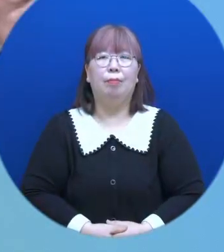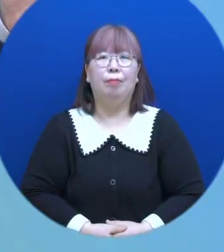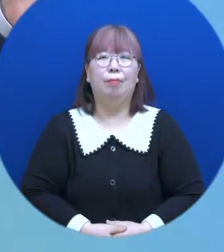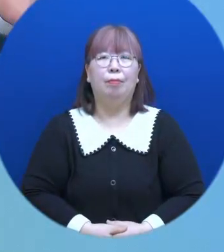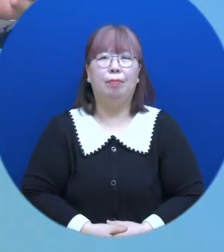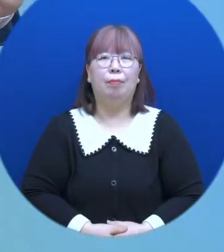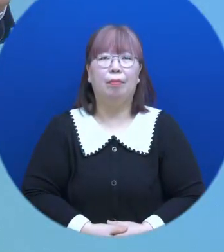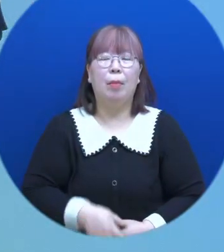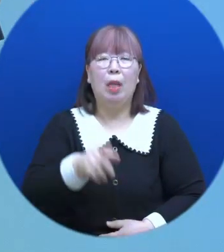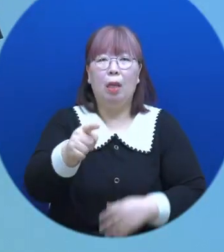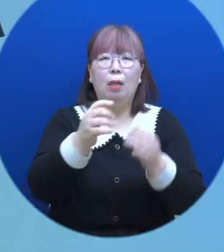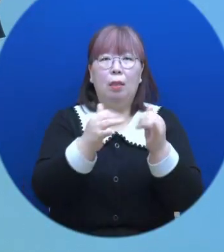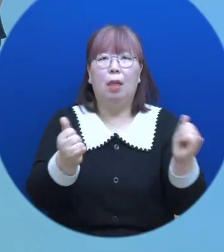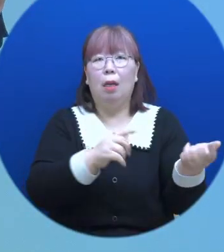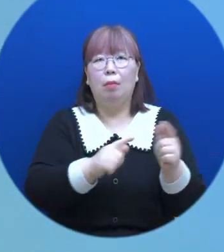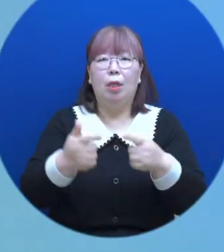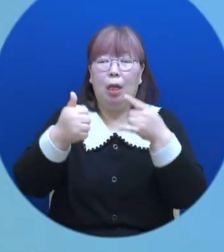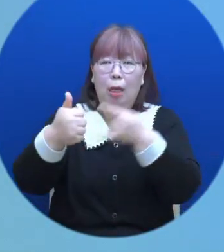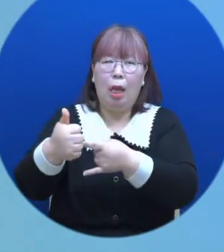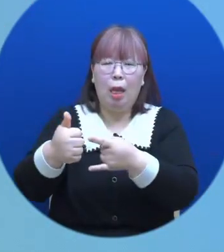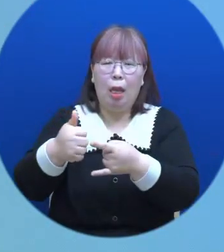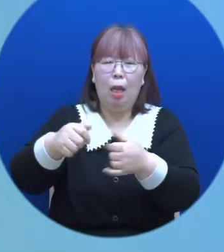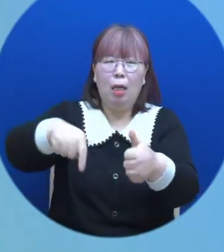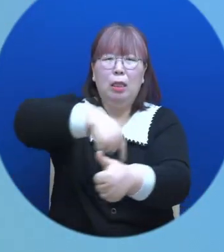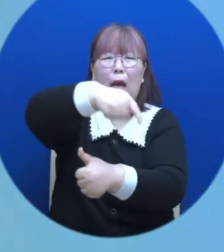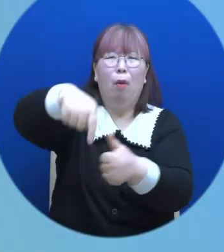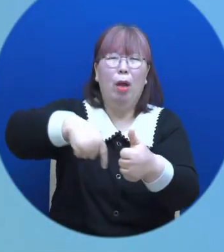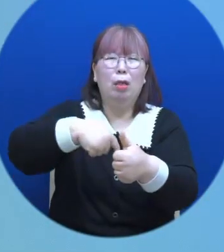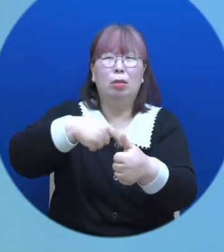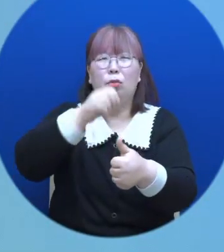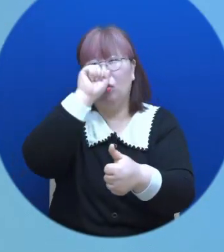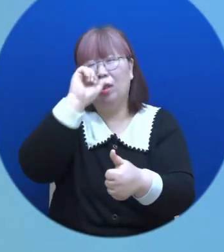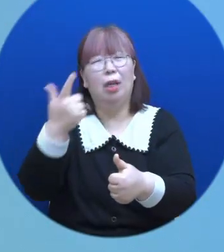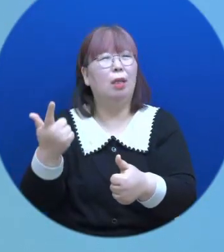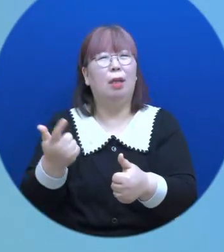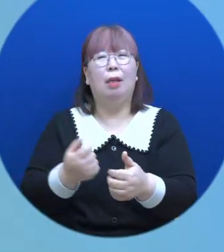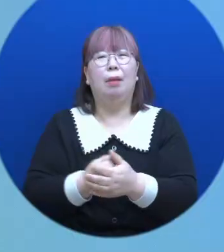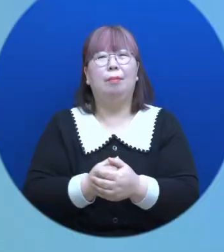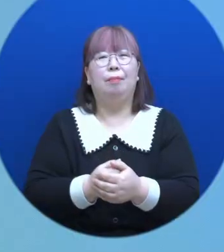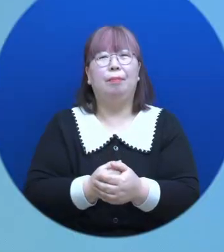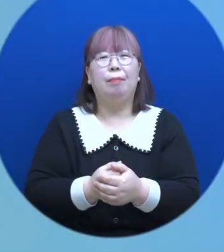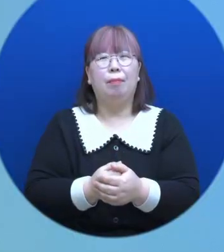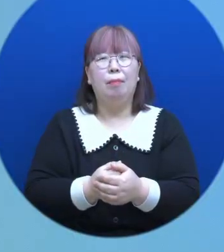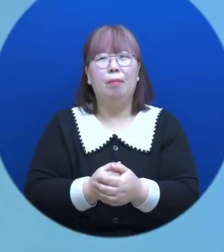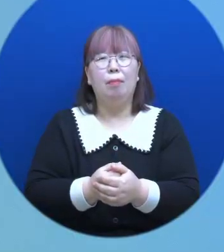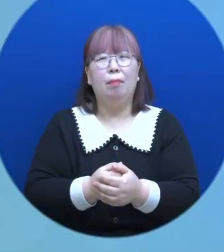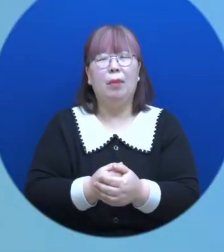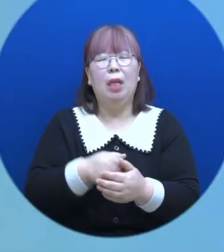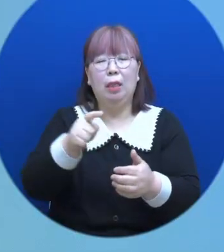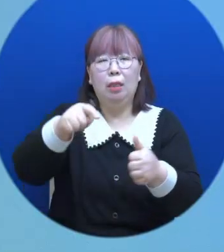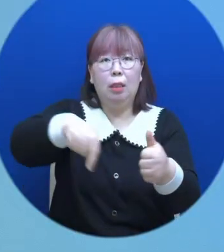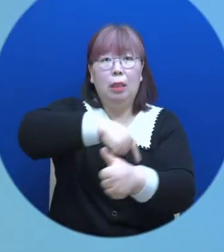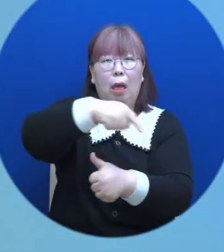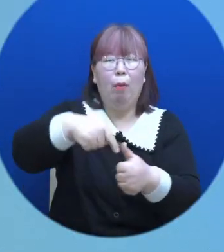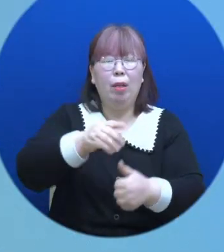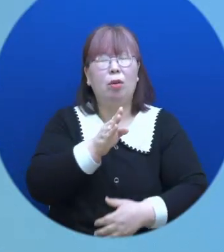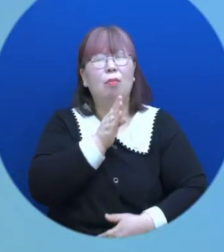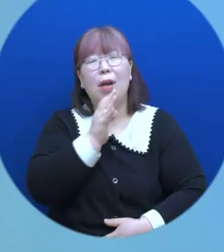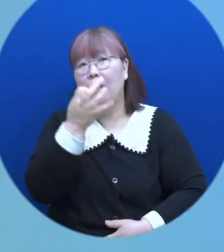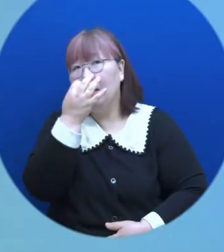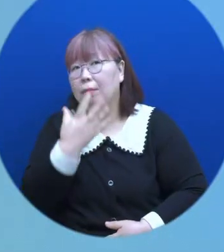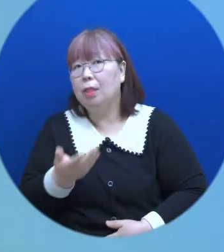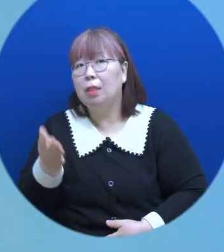그들에게 주어져 있는 현실은 너무 암울했잖아요. 그런데 암울한 그들로 하여금 정말 복된